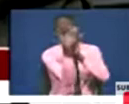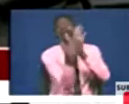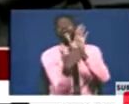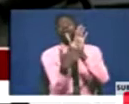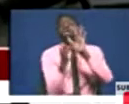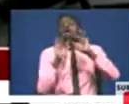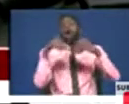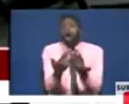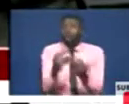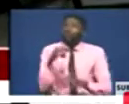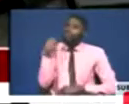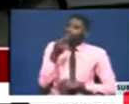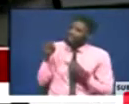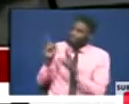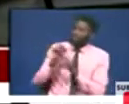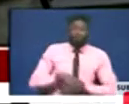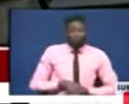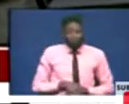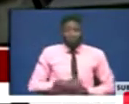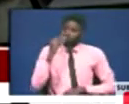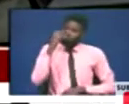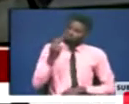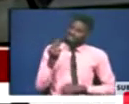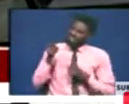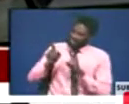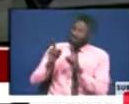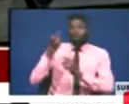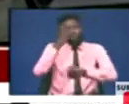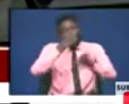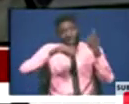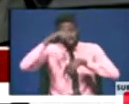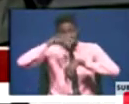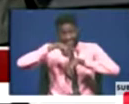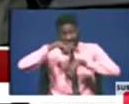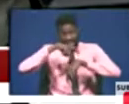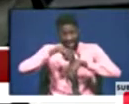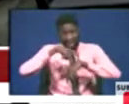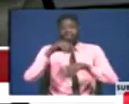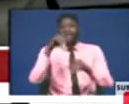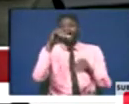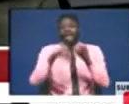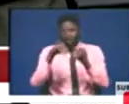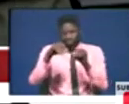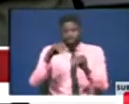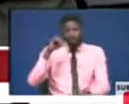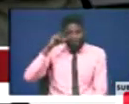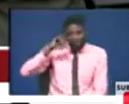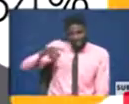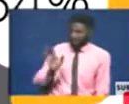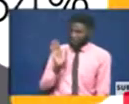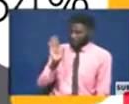nani? Abdul Swamad Sharif Nasir aliibuka mshindi katika uchaguzi wa kaunti ya Mombasa kuhusiana